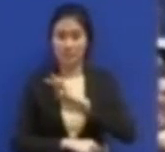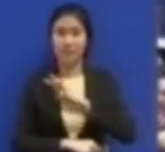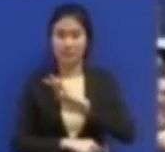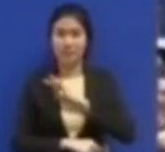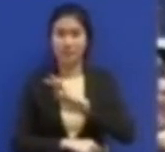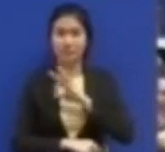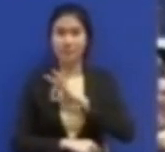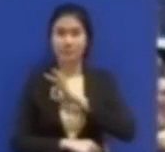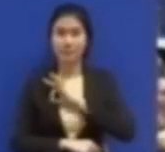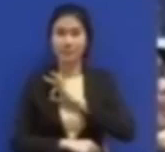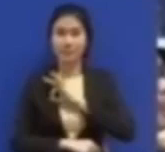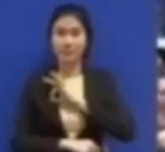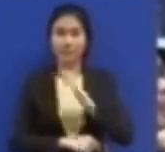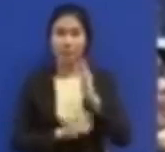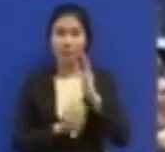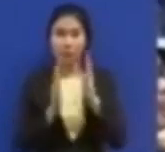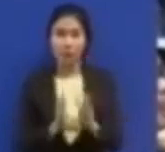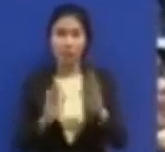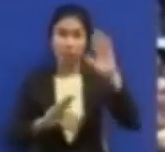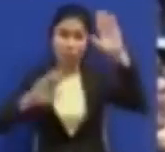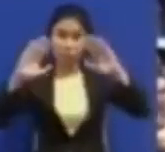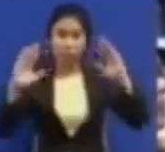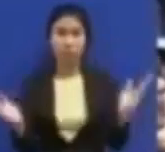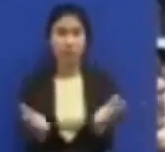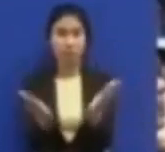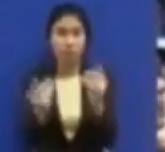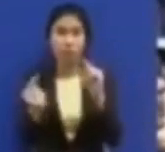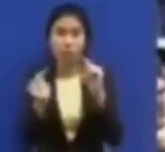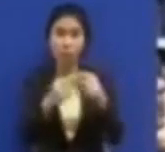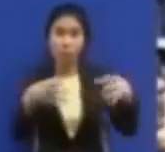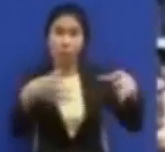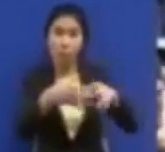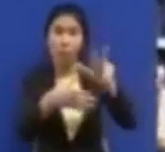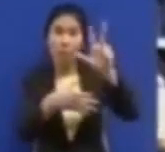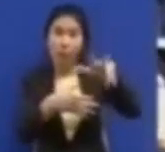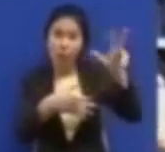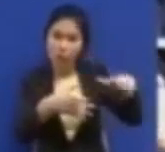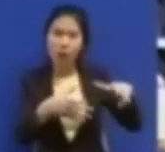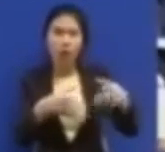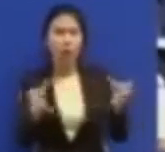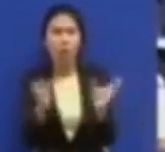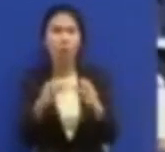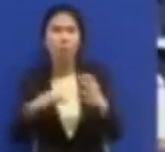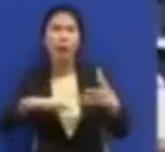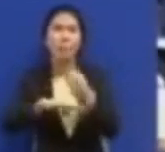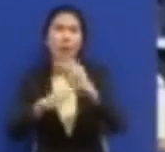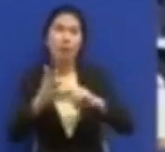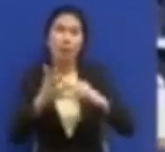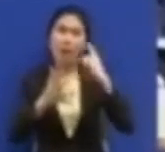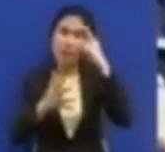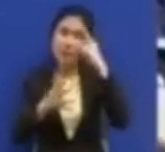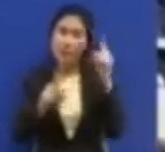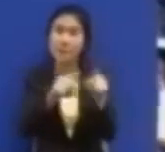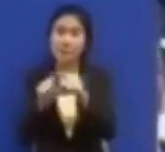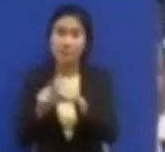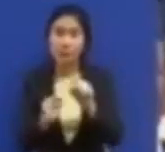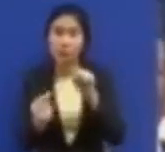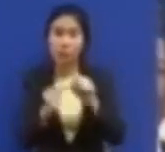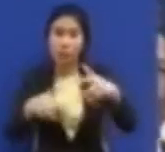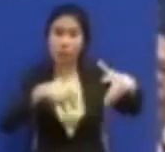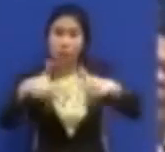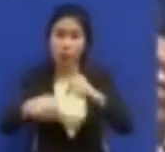ผู้ส่งเสริมประชาธิปไตยให้กับประเทศนี้พรรคเพื่อไทยและพรรคทั้งหลายครับที่มีใจตรงกันก็คือเคารพเสียงของพี่น้องประชาช